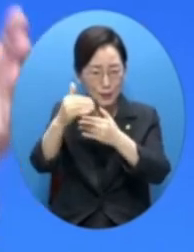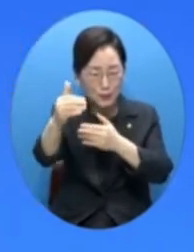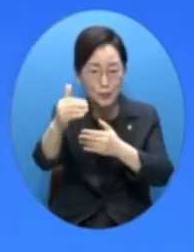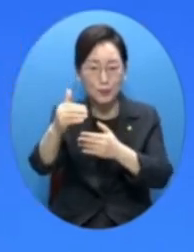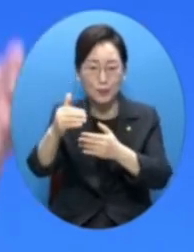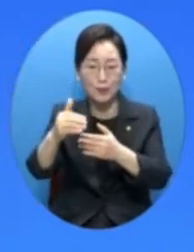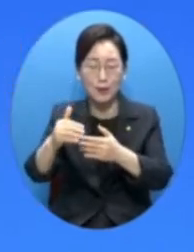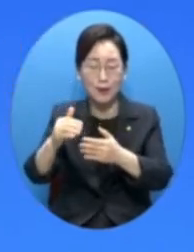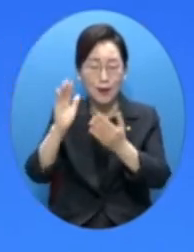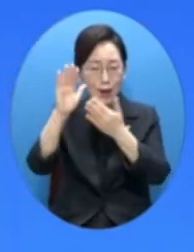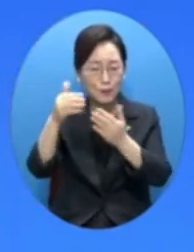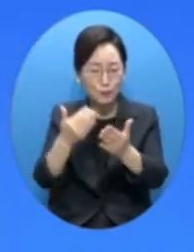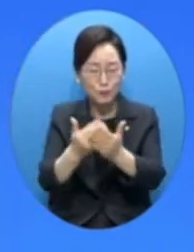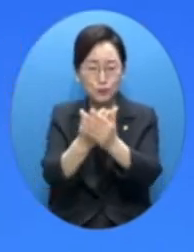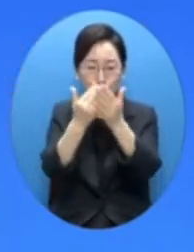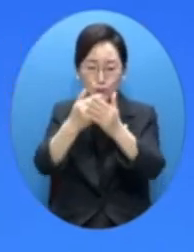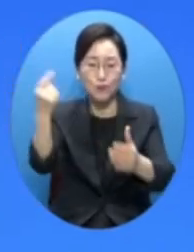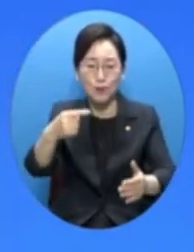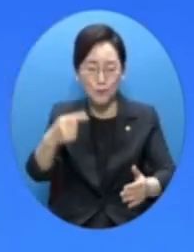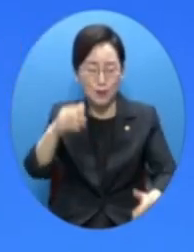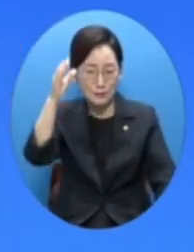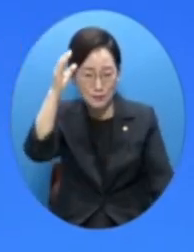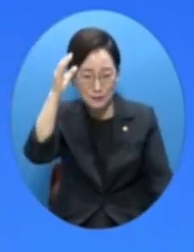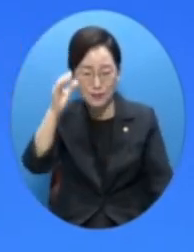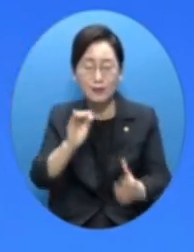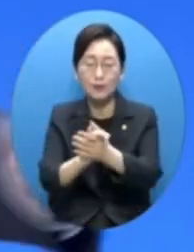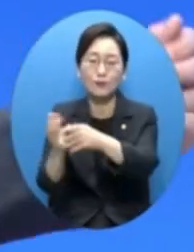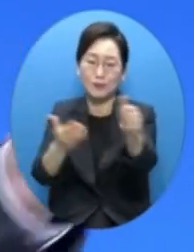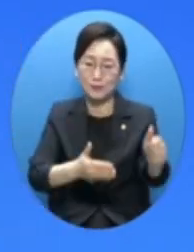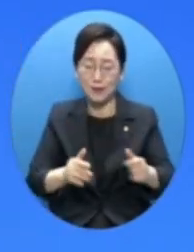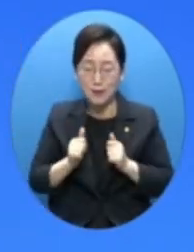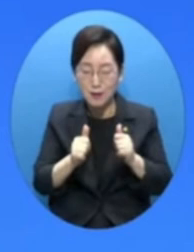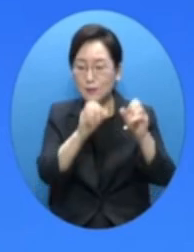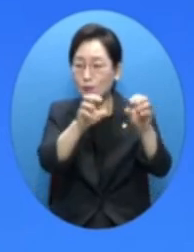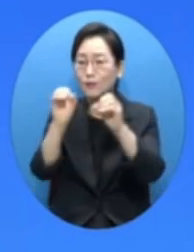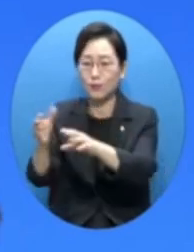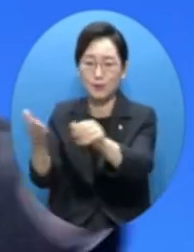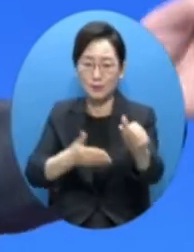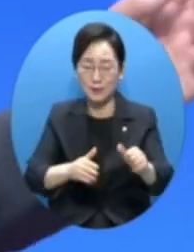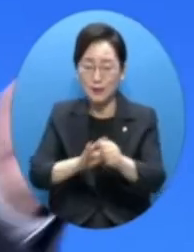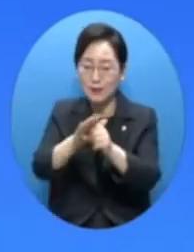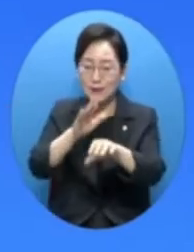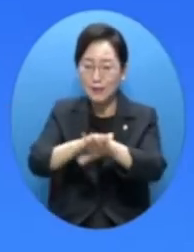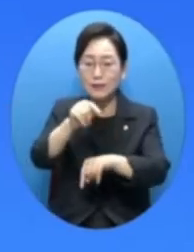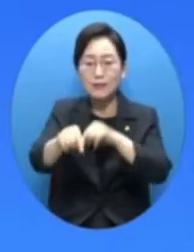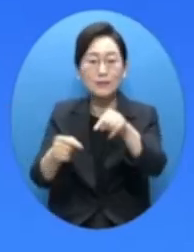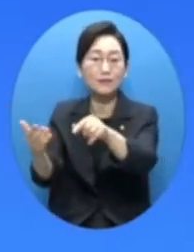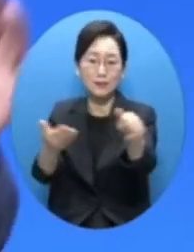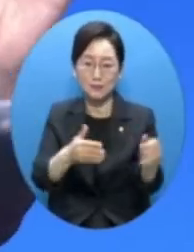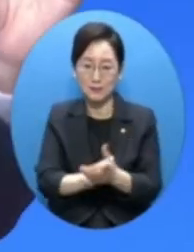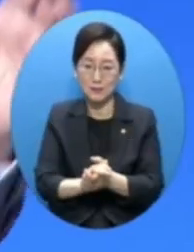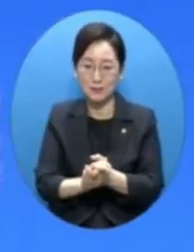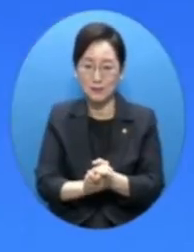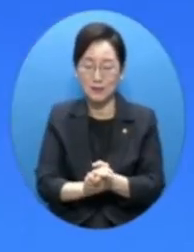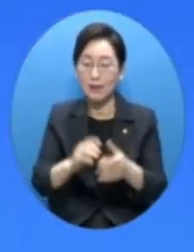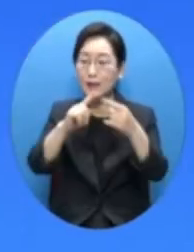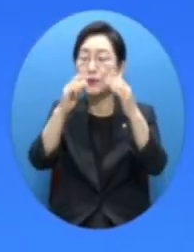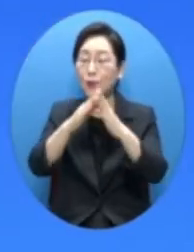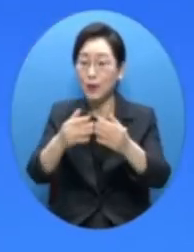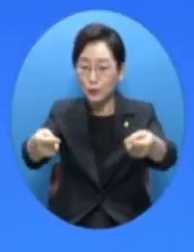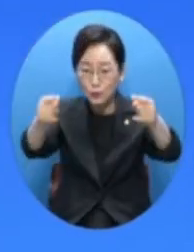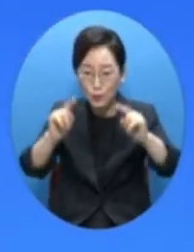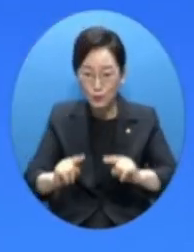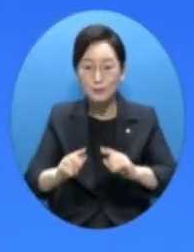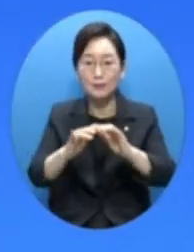다가올 놀라운 부흥 역사를 바라보면서 기도해야 됩니다. 열심히 전도해야 됩니다. 열심히 사랑을 실천해야 됩니다. 그래서 교회 들어오는